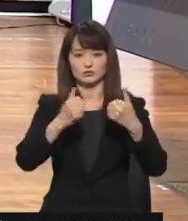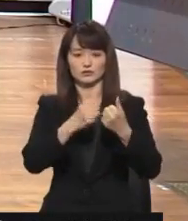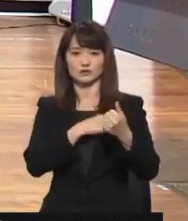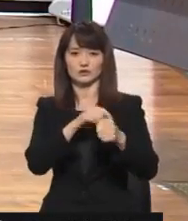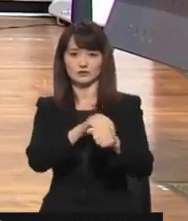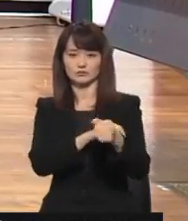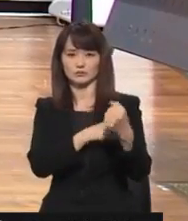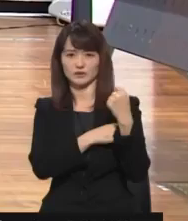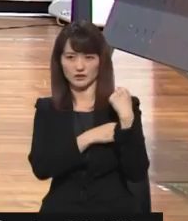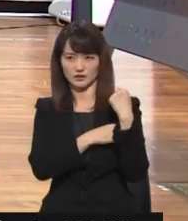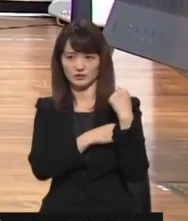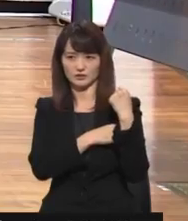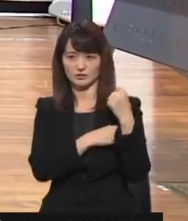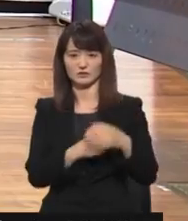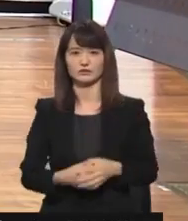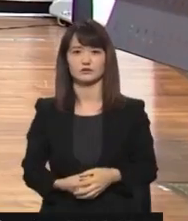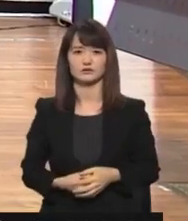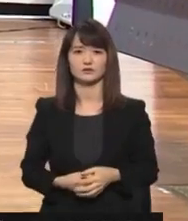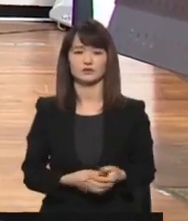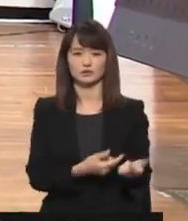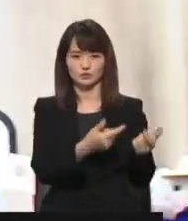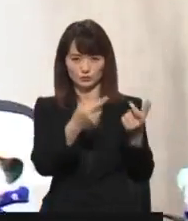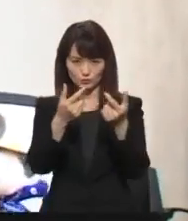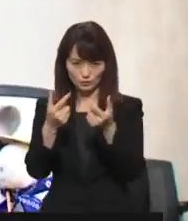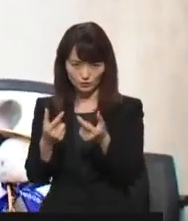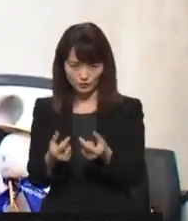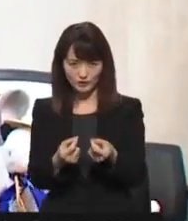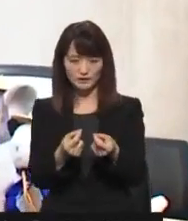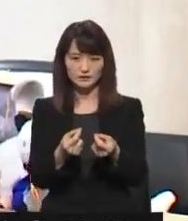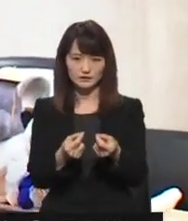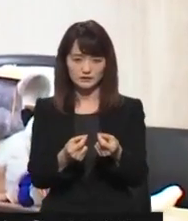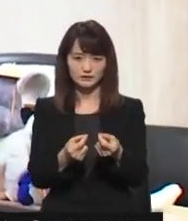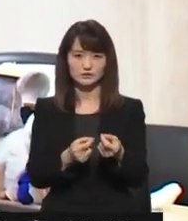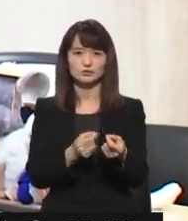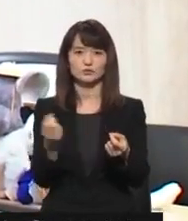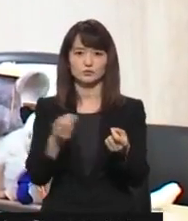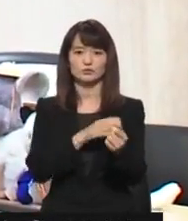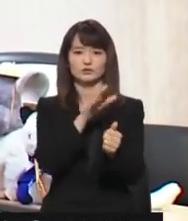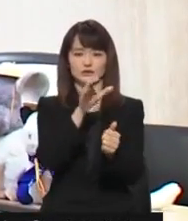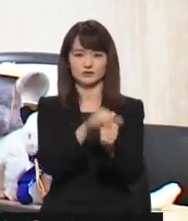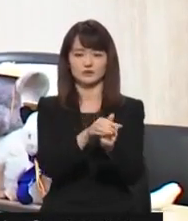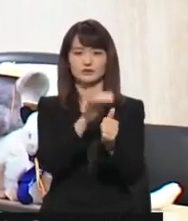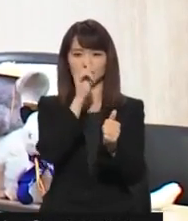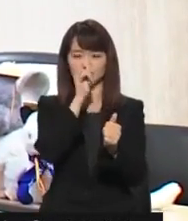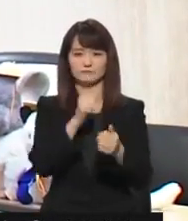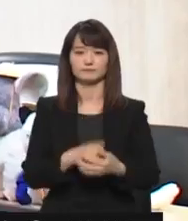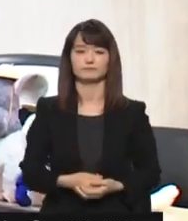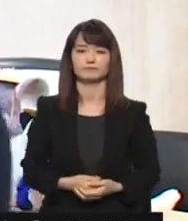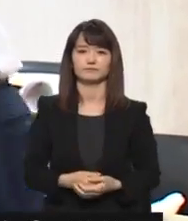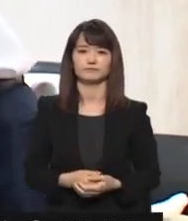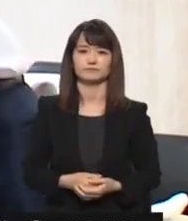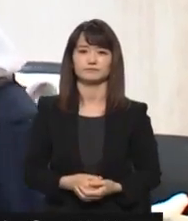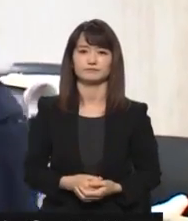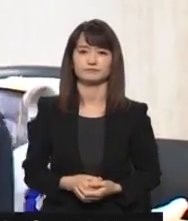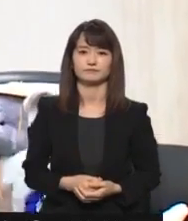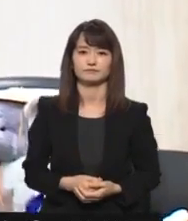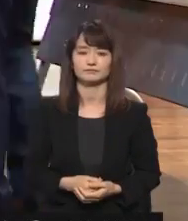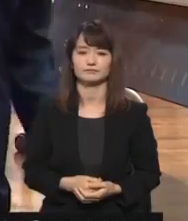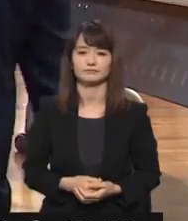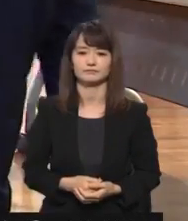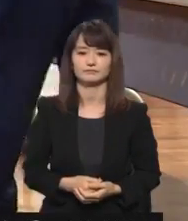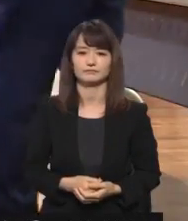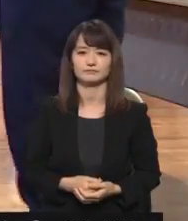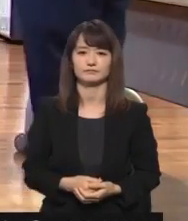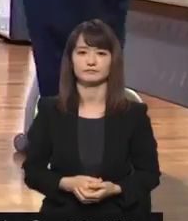동일 기업이 에선 연임 초 가디안 이라던지 에이 뭐 여러 상이한 님 요 못 찾게 하는 제가 여쭤 봐야 될 것 같아서요